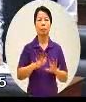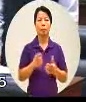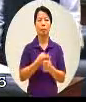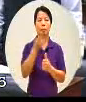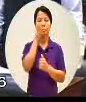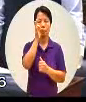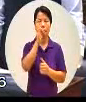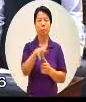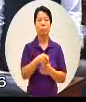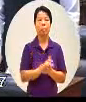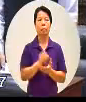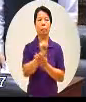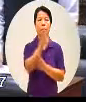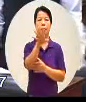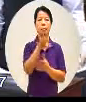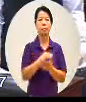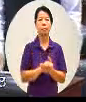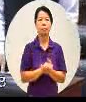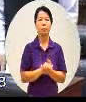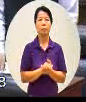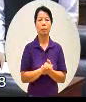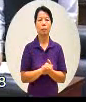我们的 PowerPoint 影片。